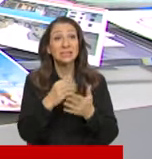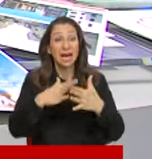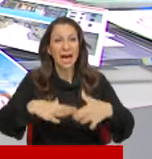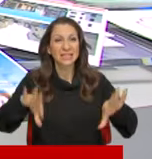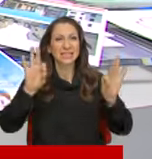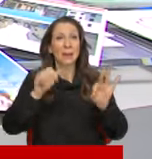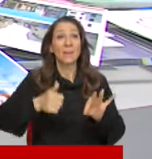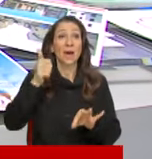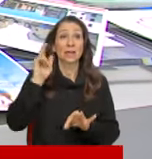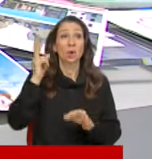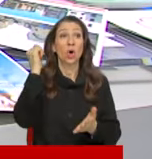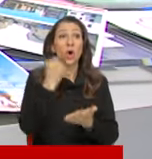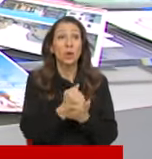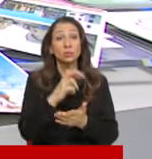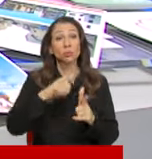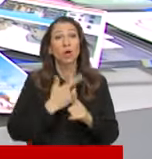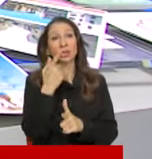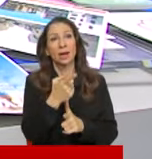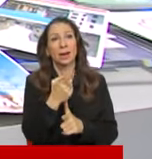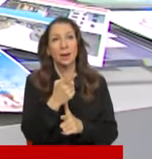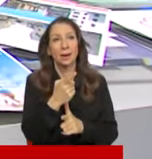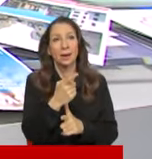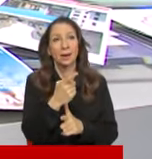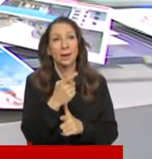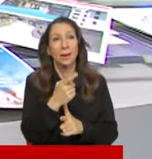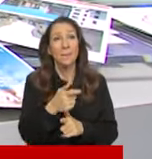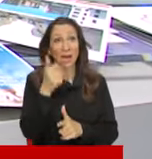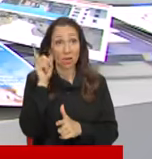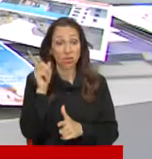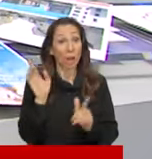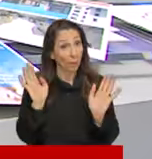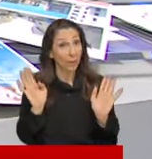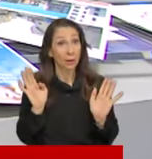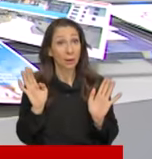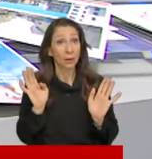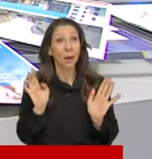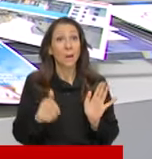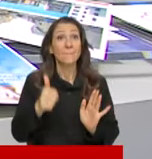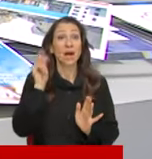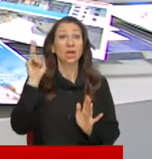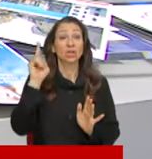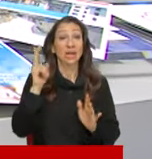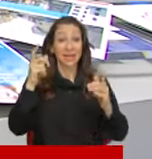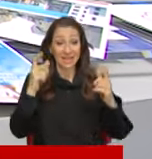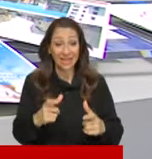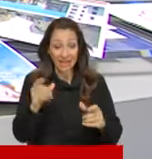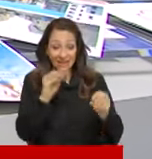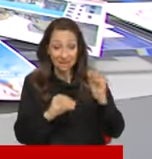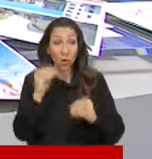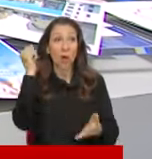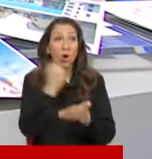Onaylanmış bakanlıkça Onaylanmış proje bakanlıkça Tabii bakanlıkça kentsel tasarımı